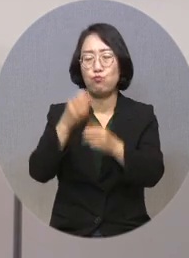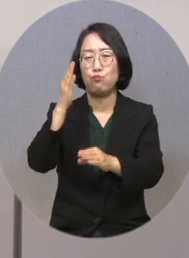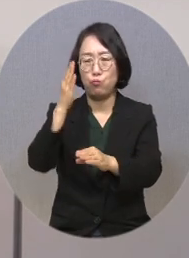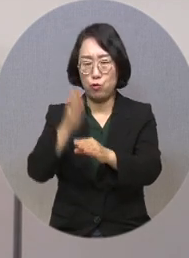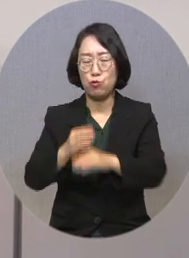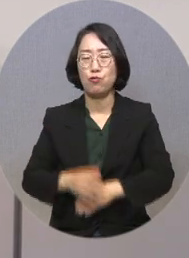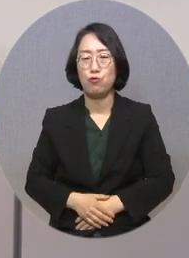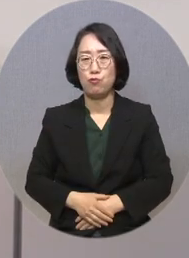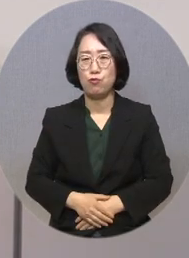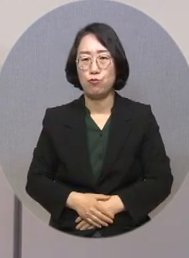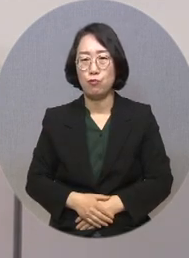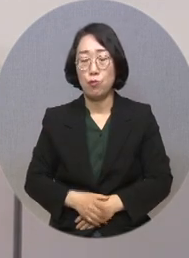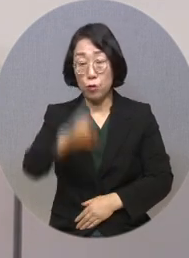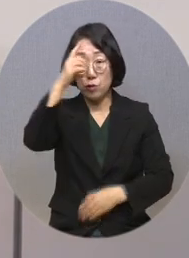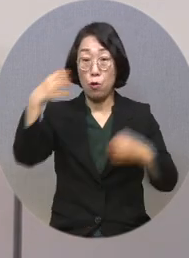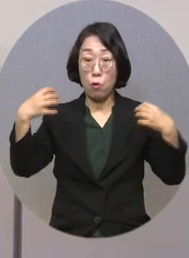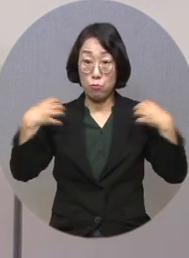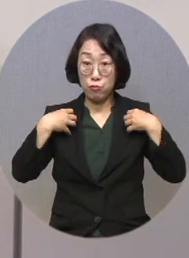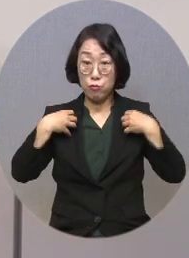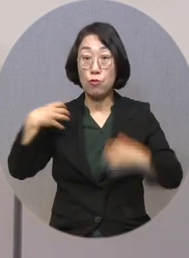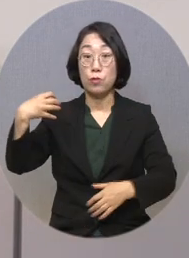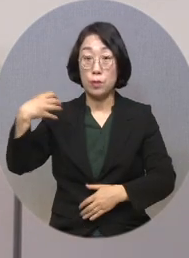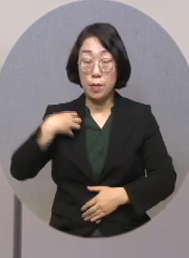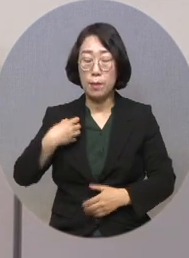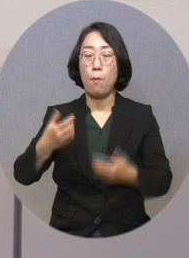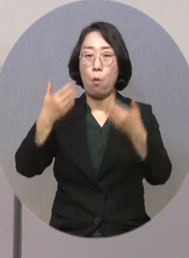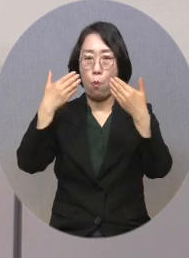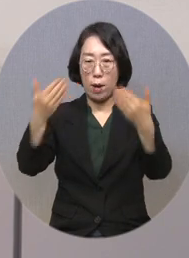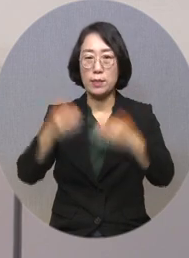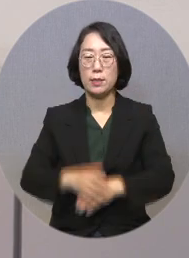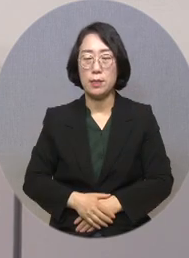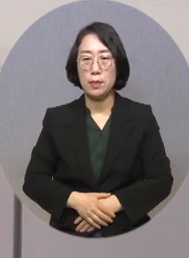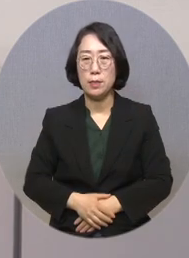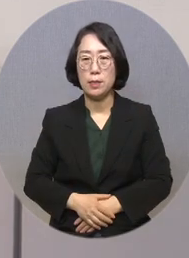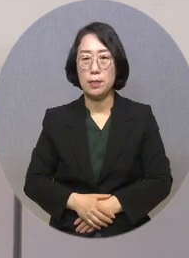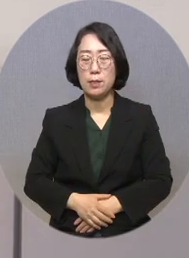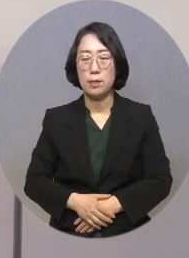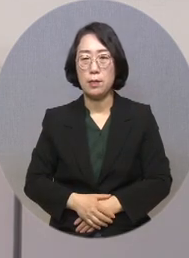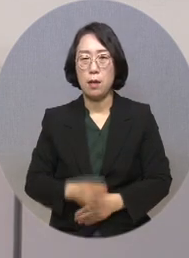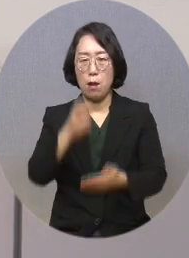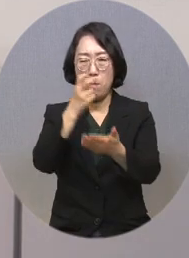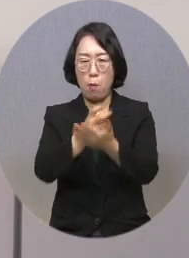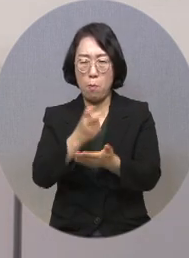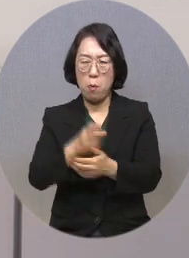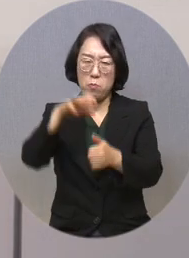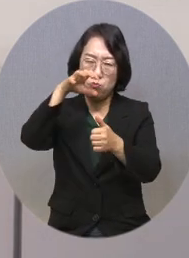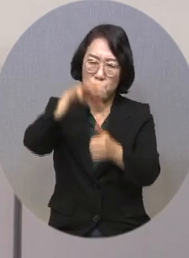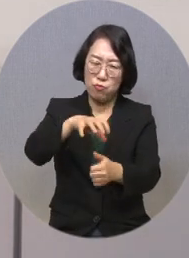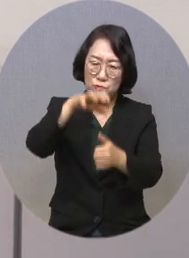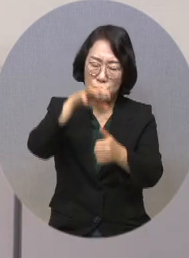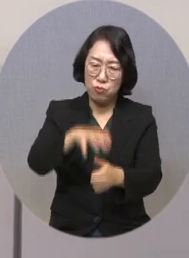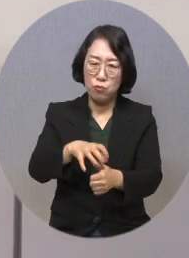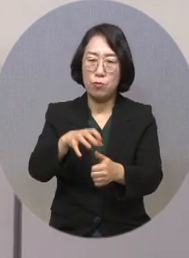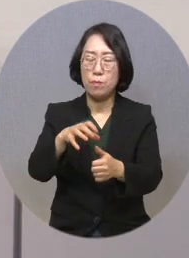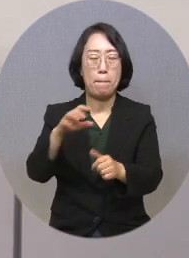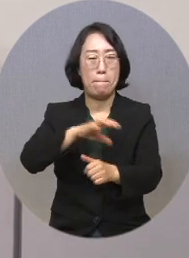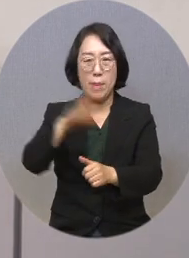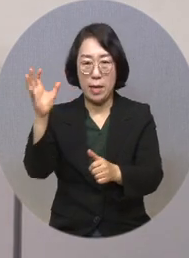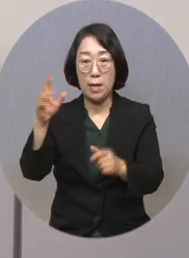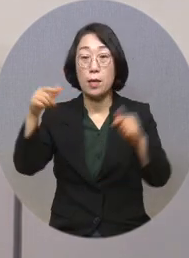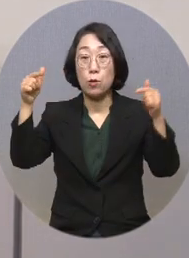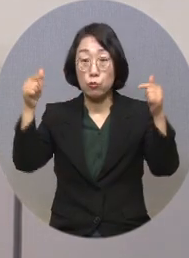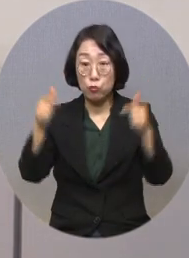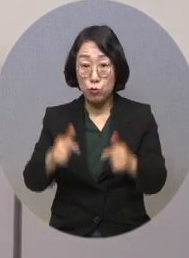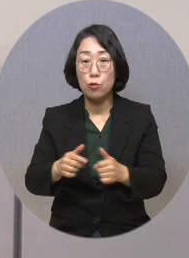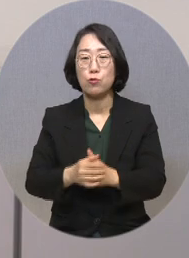관이 해야 될 일은 명확합니다. 낡은 규제를 혁파하고 산업구조와 노동시장을